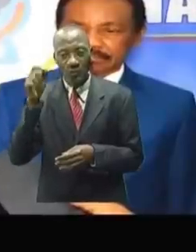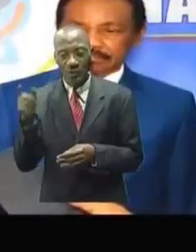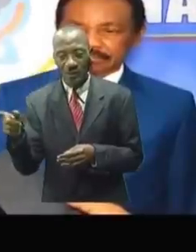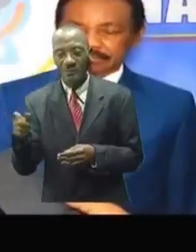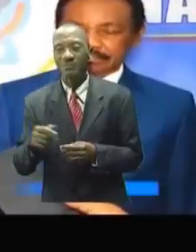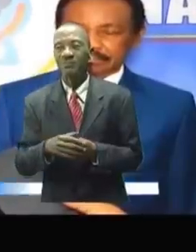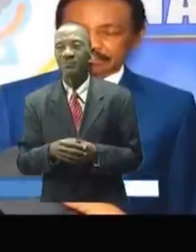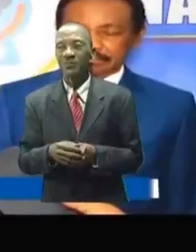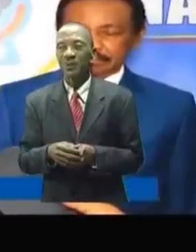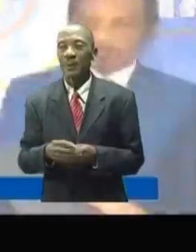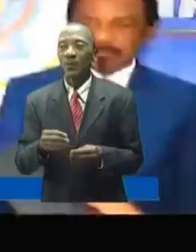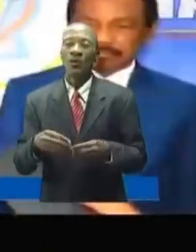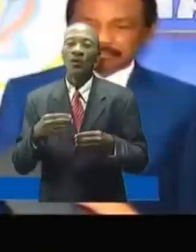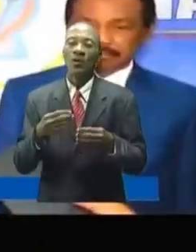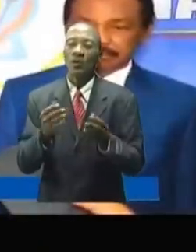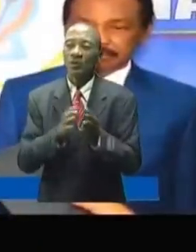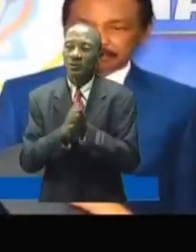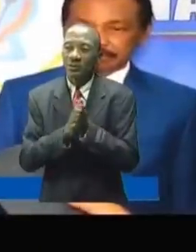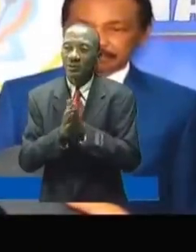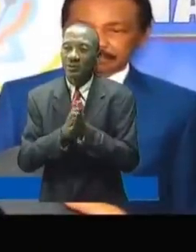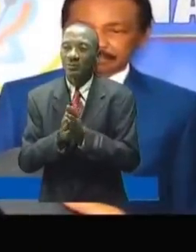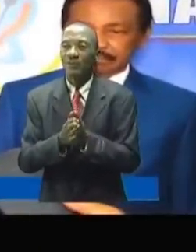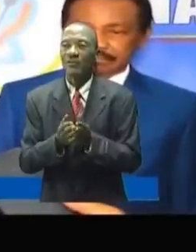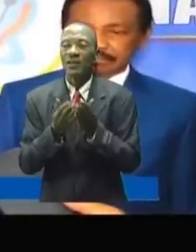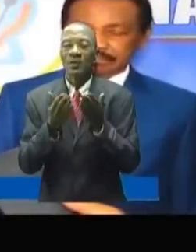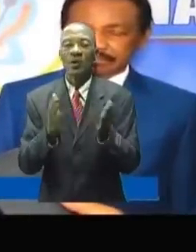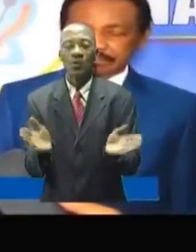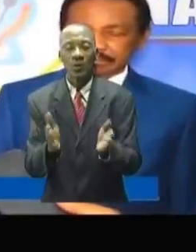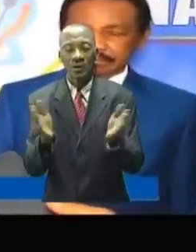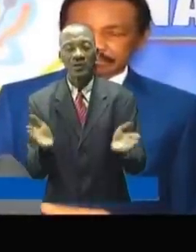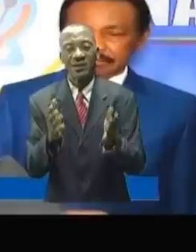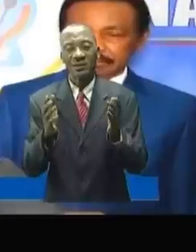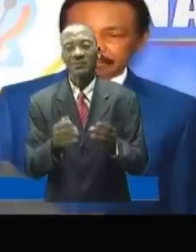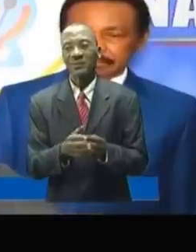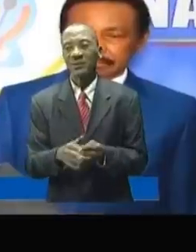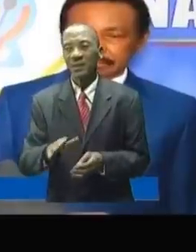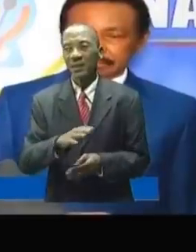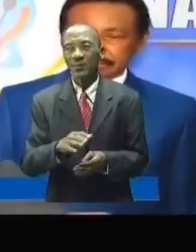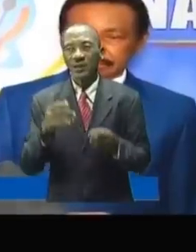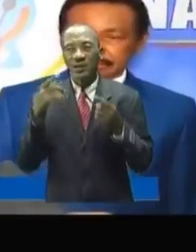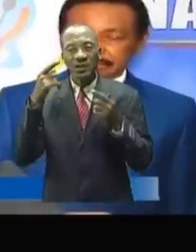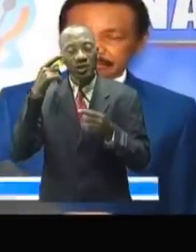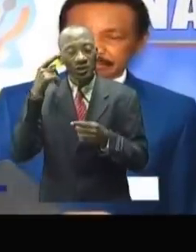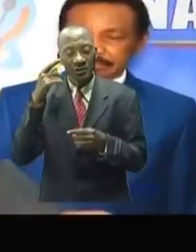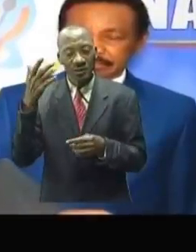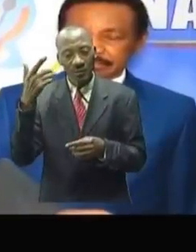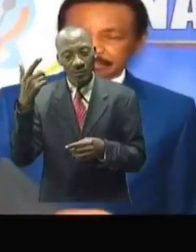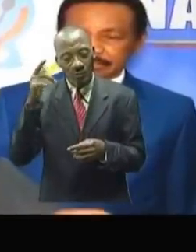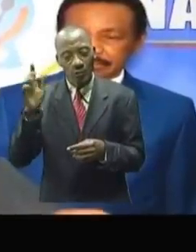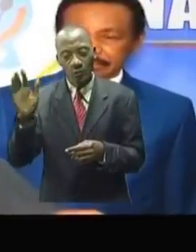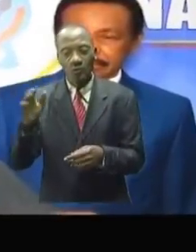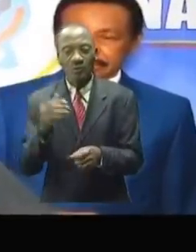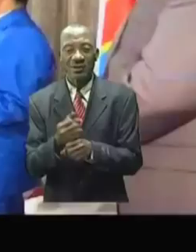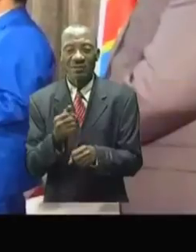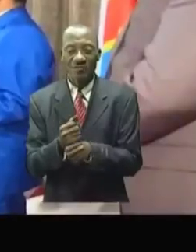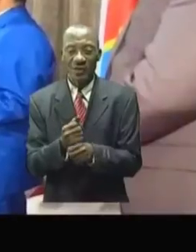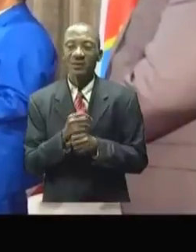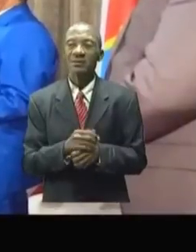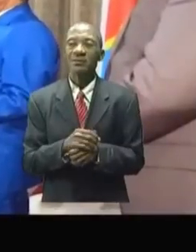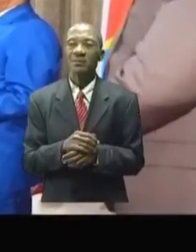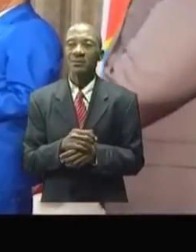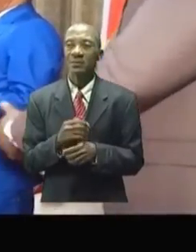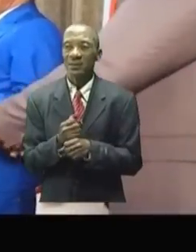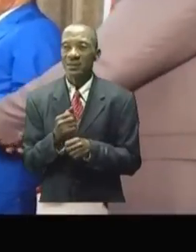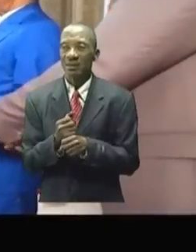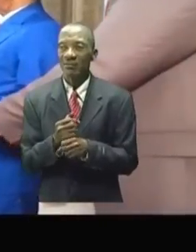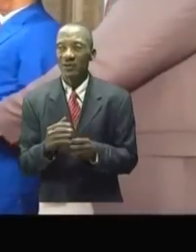sincérité et de réalité la manière dont le budget a été exécuté pendant l'année dernière. Lors de